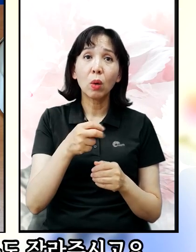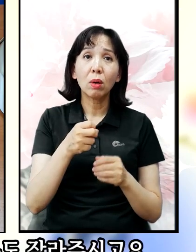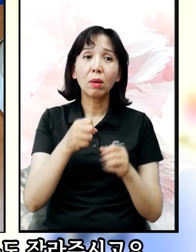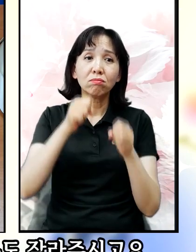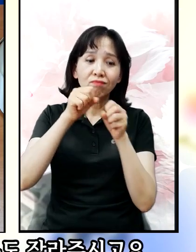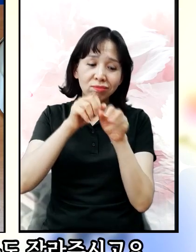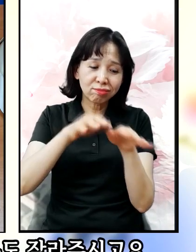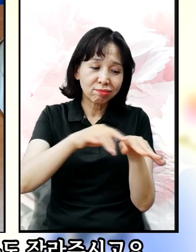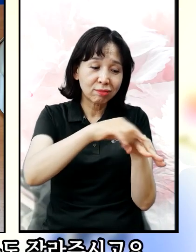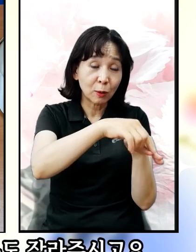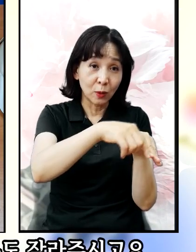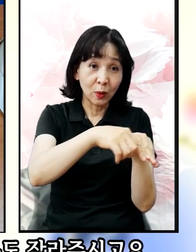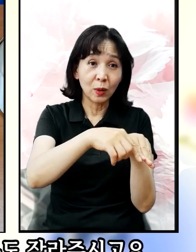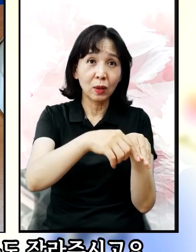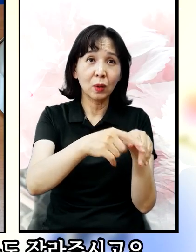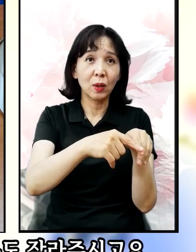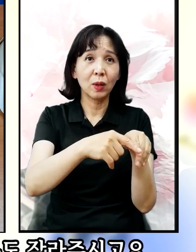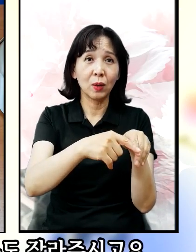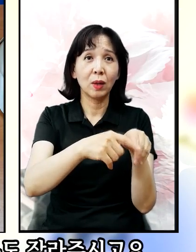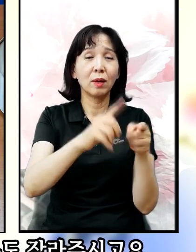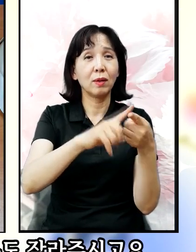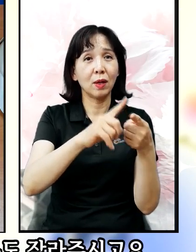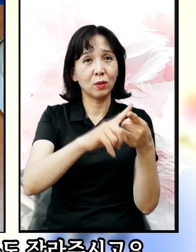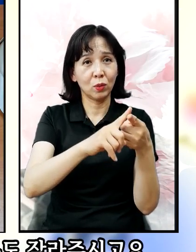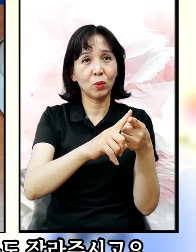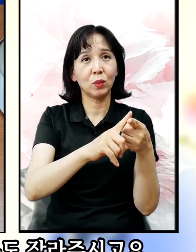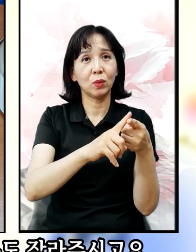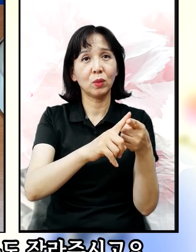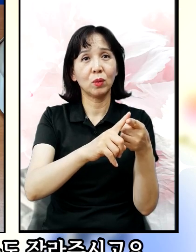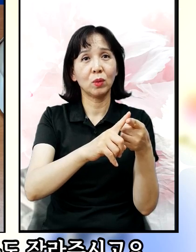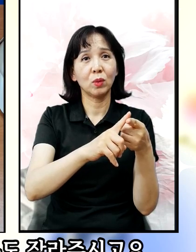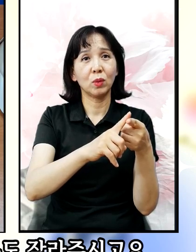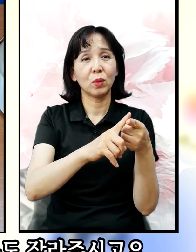그리고 꼬리로 남기려고 했던 리본 부분도